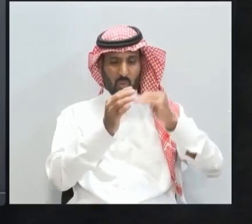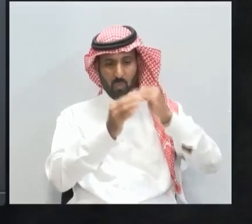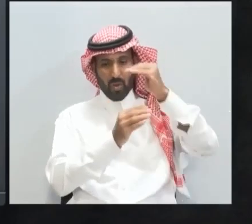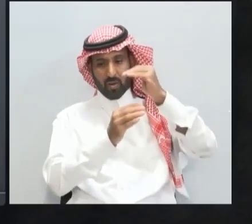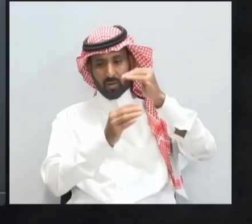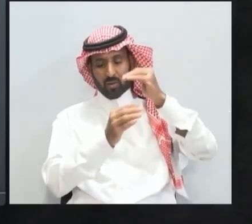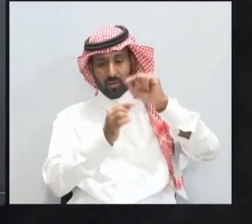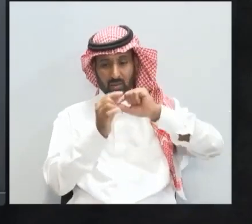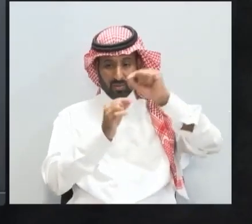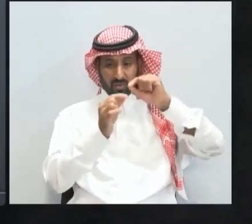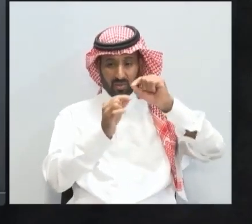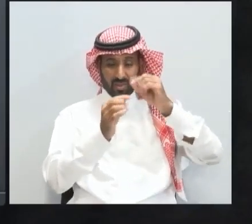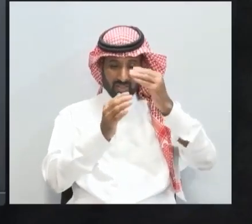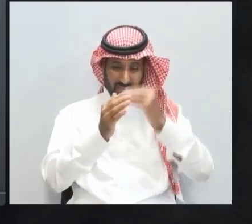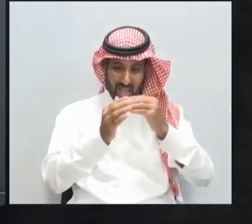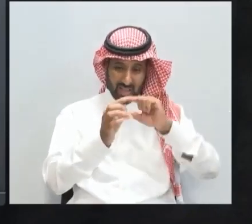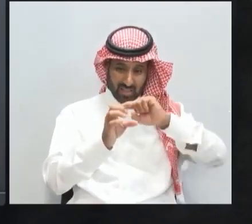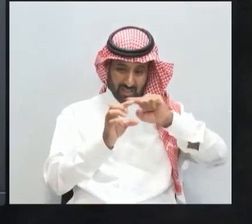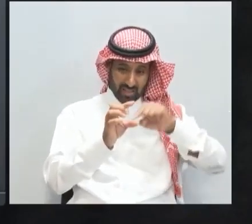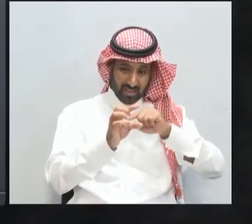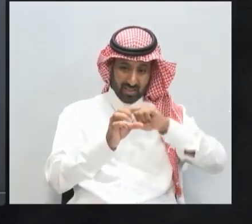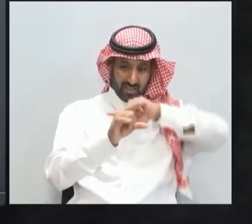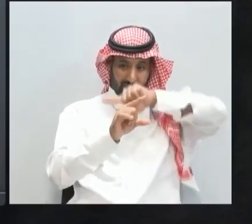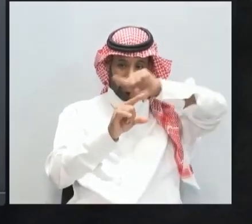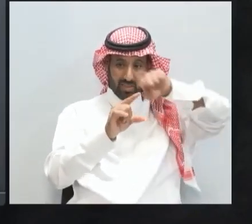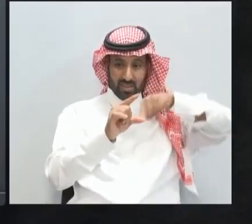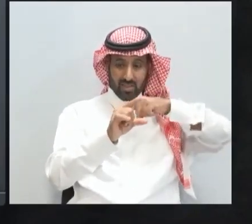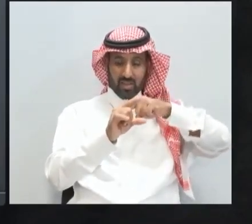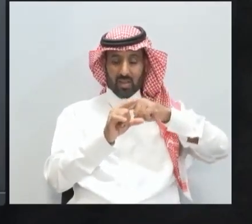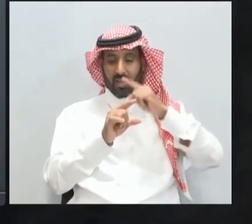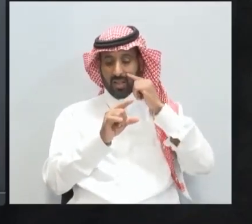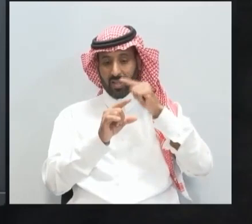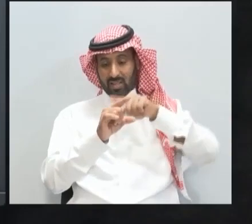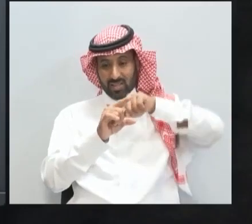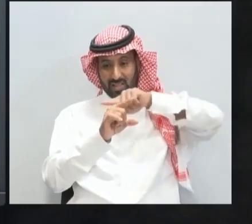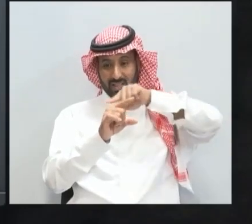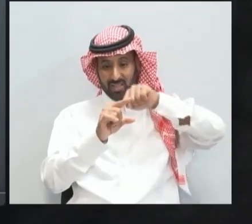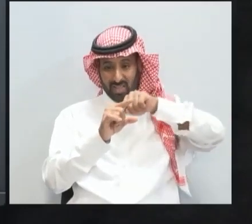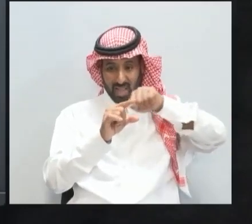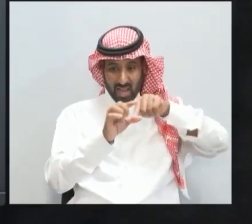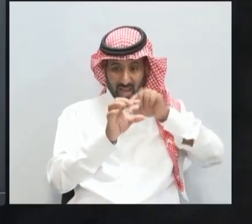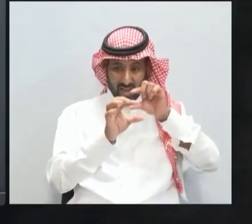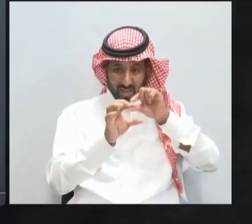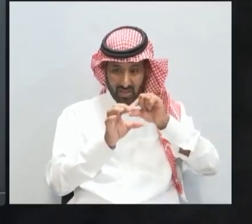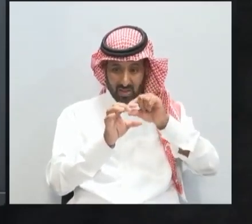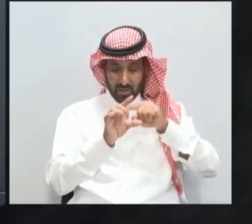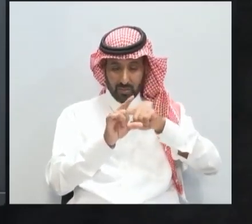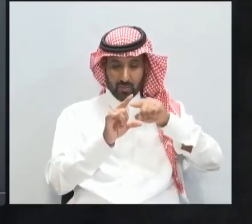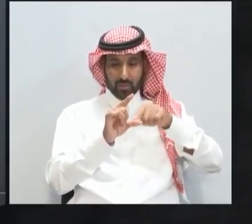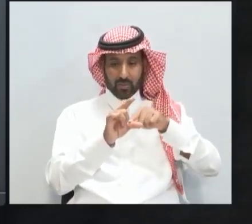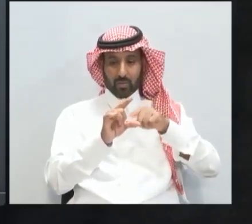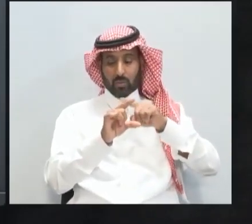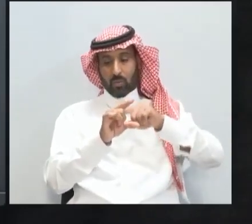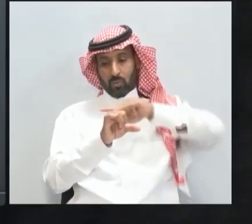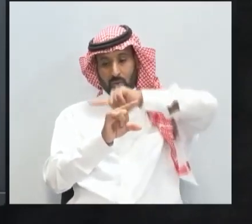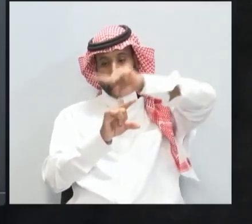الخارج وغشاء داخلي يمثل هذه الطيات كل ما نتحدث عنه هو الغشاء الداخلي ل هذه الميتوكندريا اذا هنا غشاء